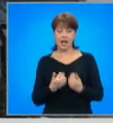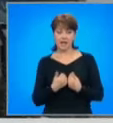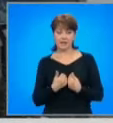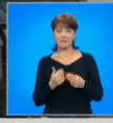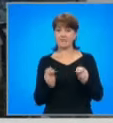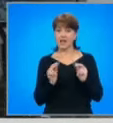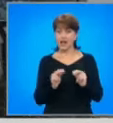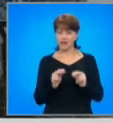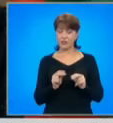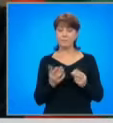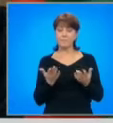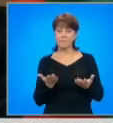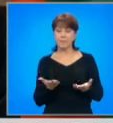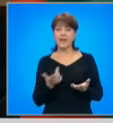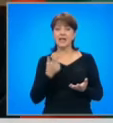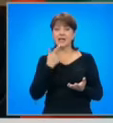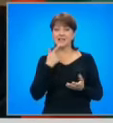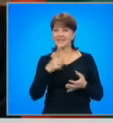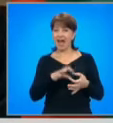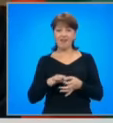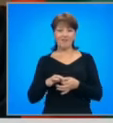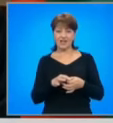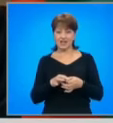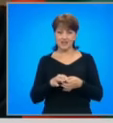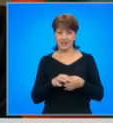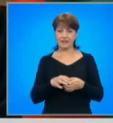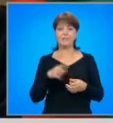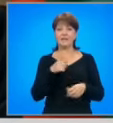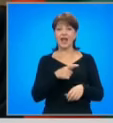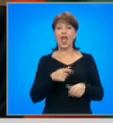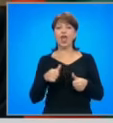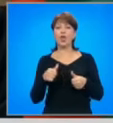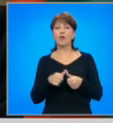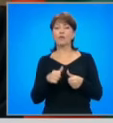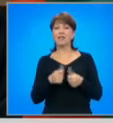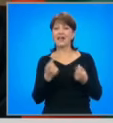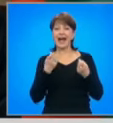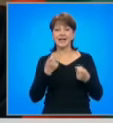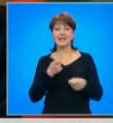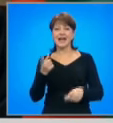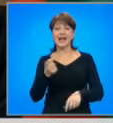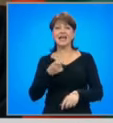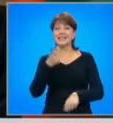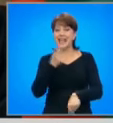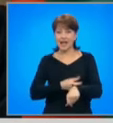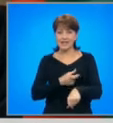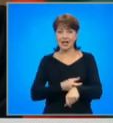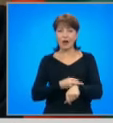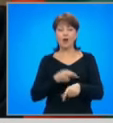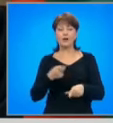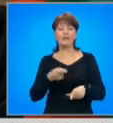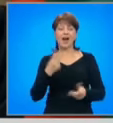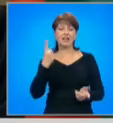казал, че с интерконектора Комотини – Стара Загора се сбъдва една българска мечта